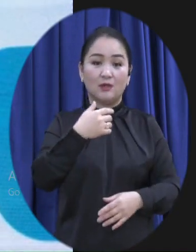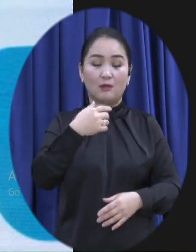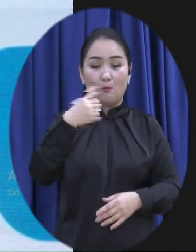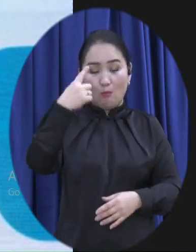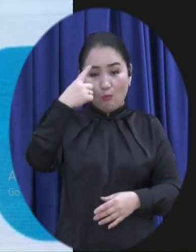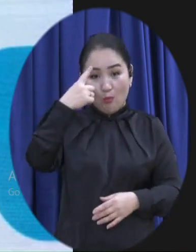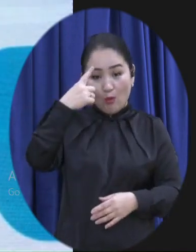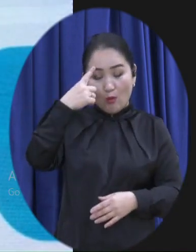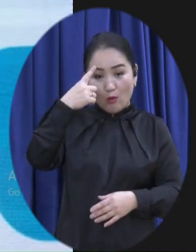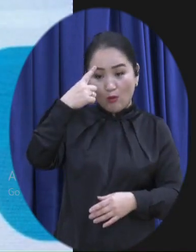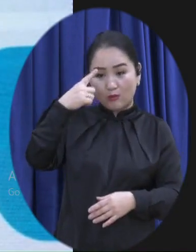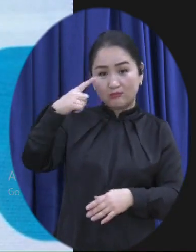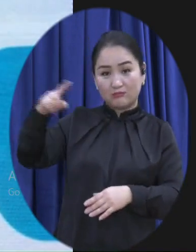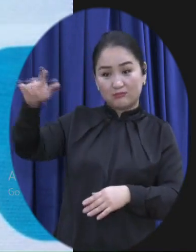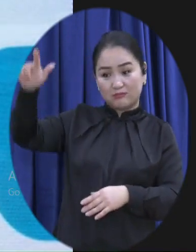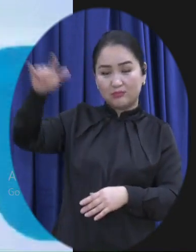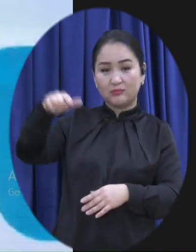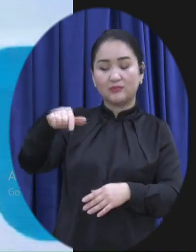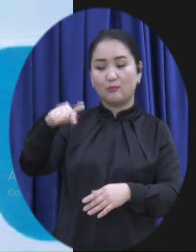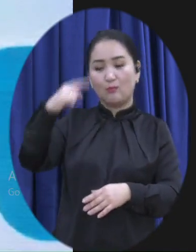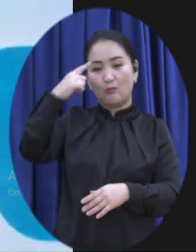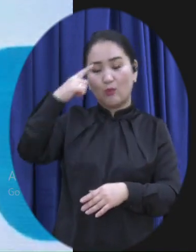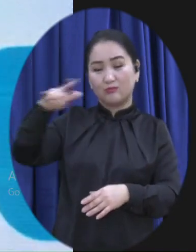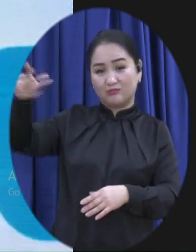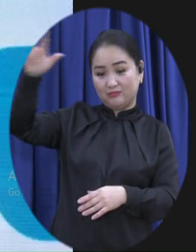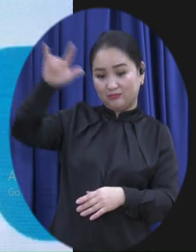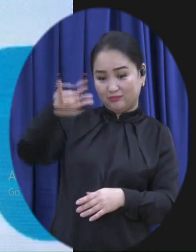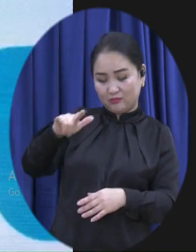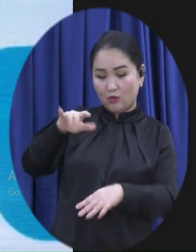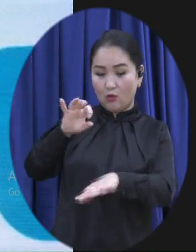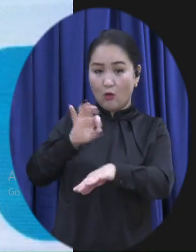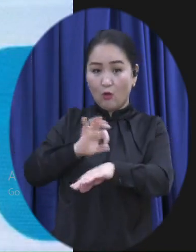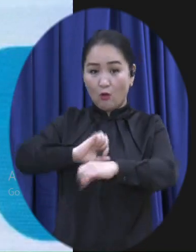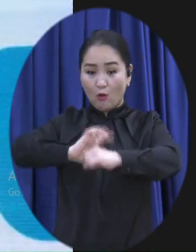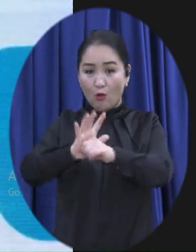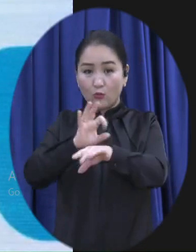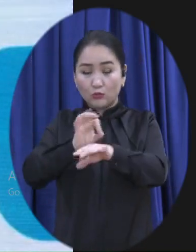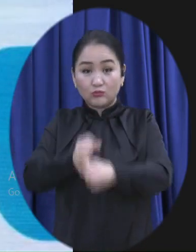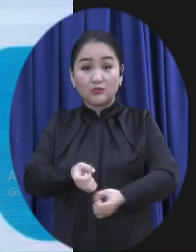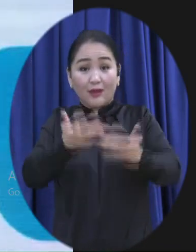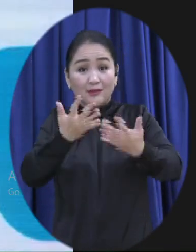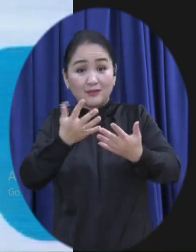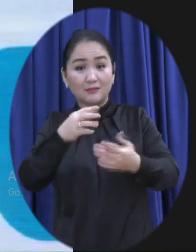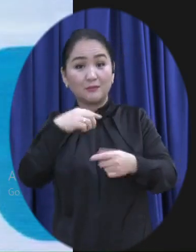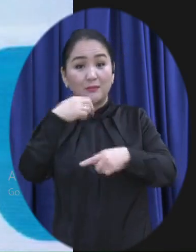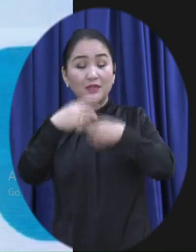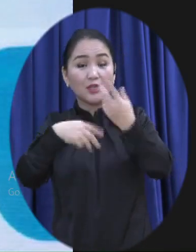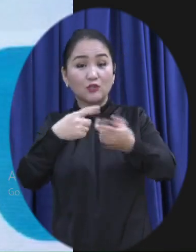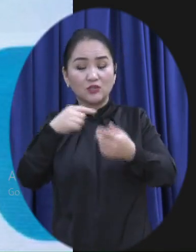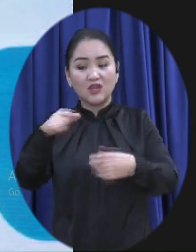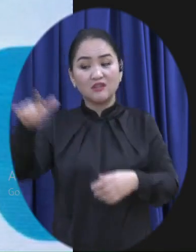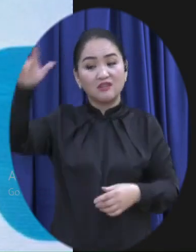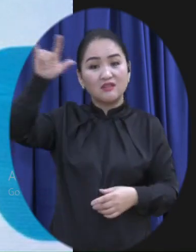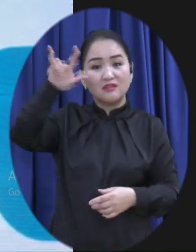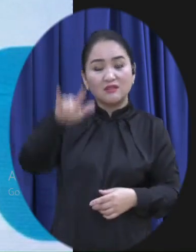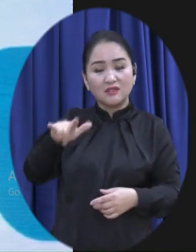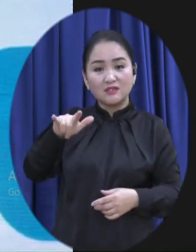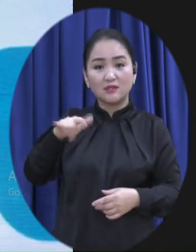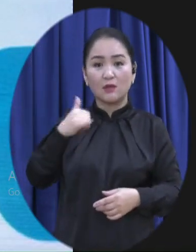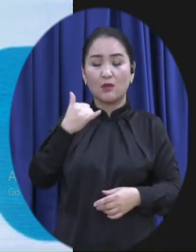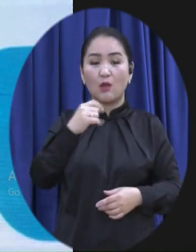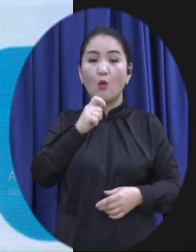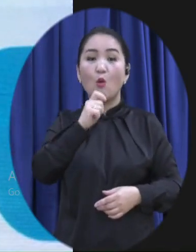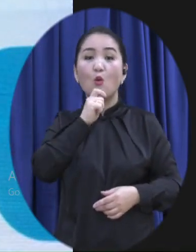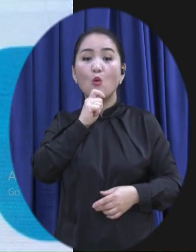нислэгээс одоо зорчиж байсан нэг иргэнээс коронавирусын халдвар илэрсэн гэж мэдээлсэн. За тухайн одоо нислэгт өнгөр улсад олсон жодоо